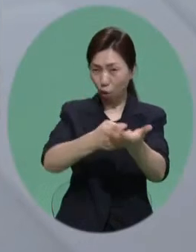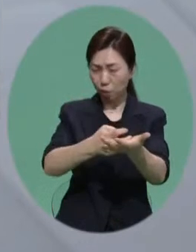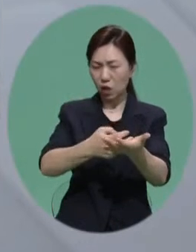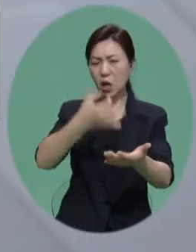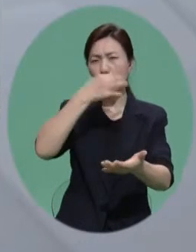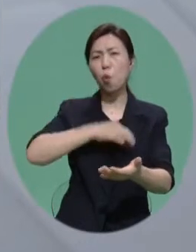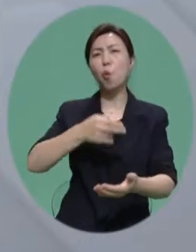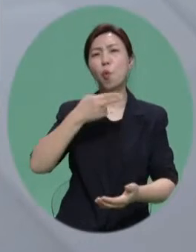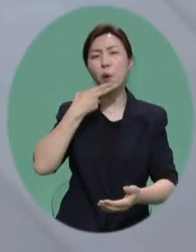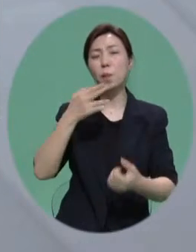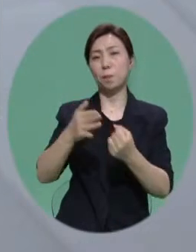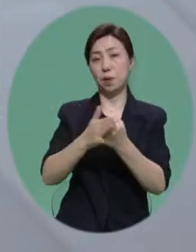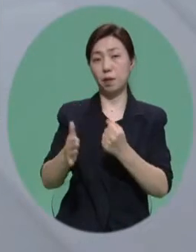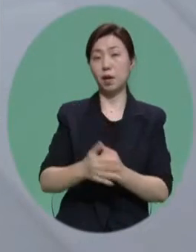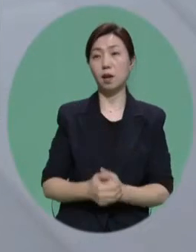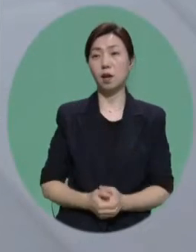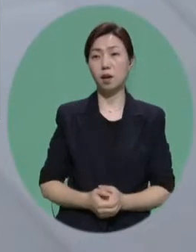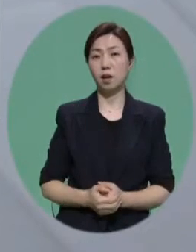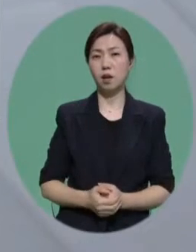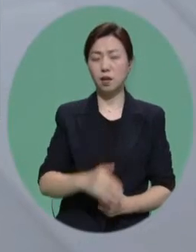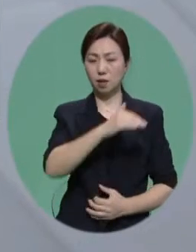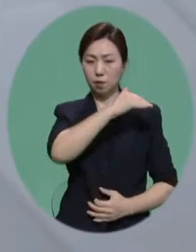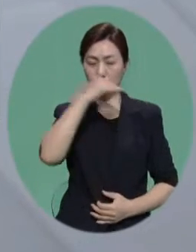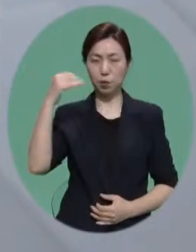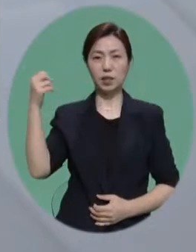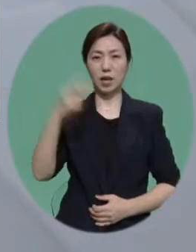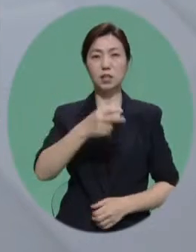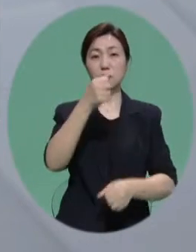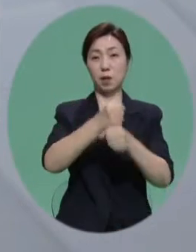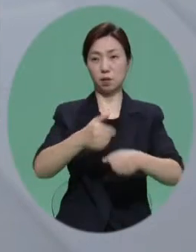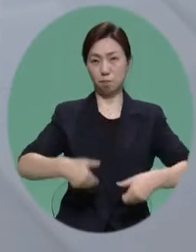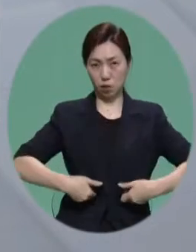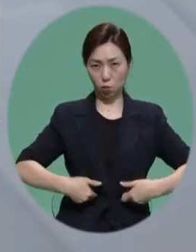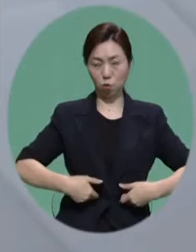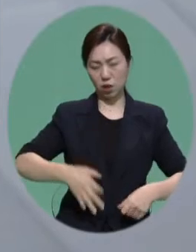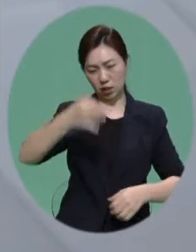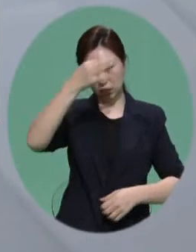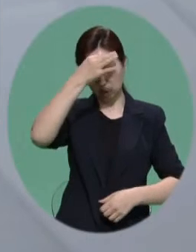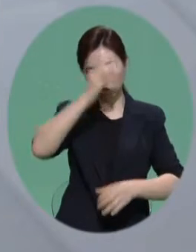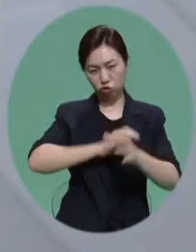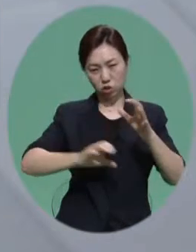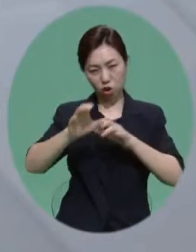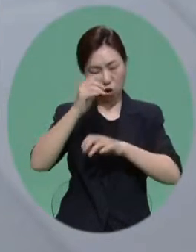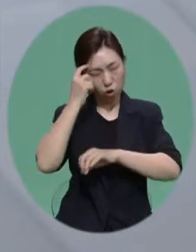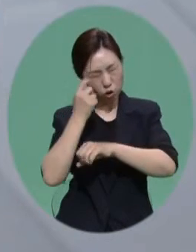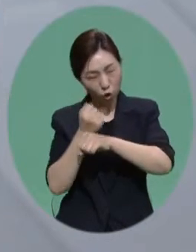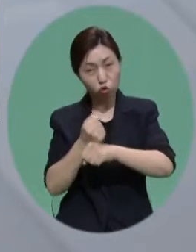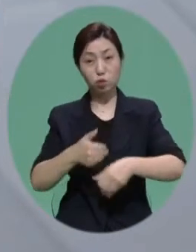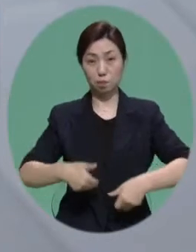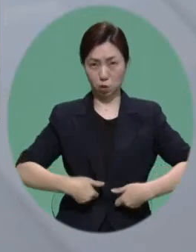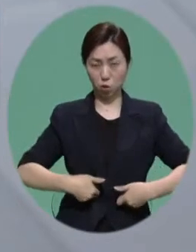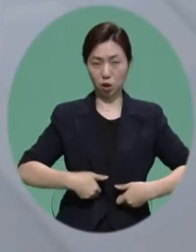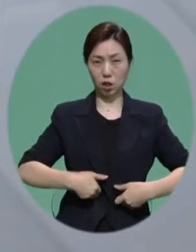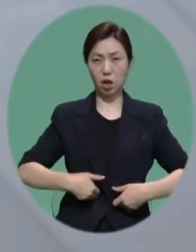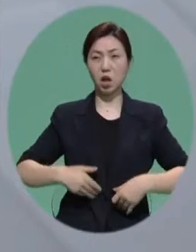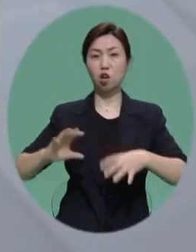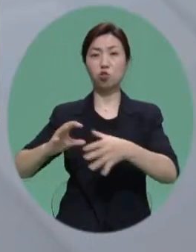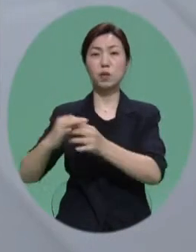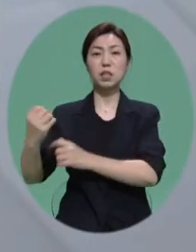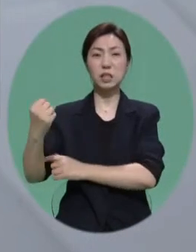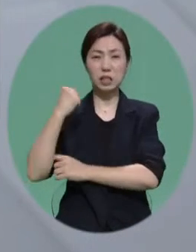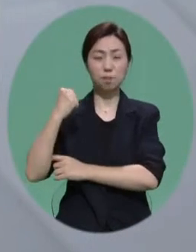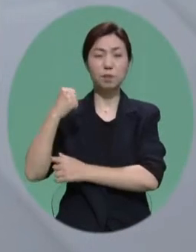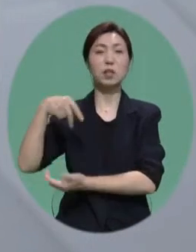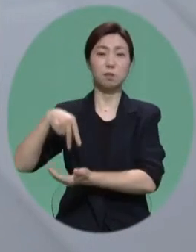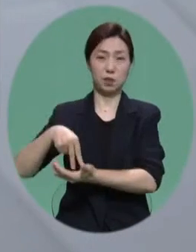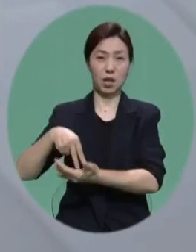좀 떨어지기 때문에 제대로 만들어야 된다 기술적으로 더 연구해서 해야 된다 네 그게 저희 당문 입니다 네